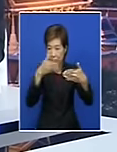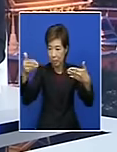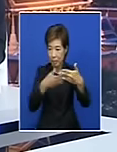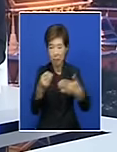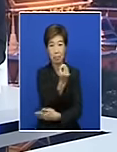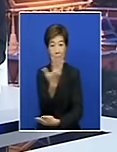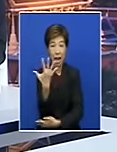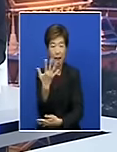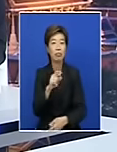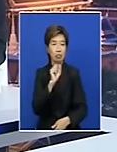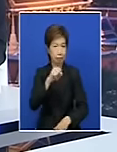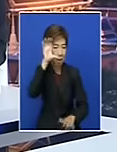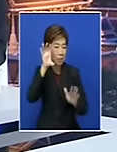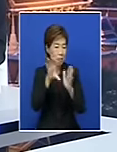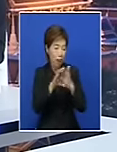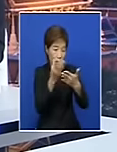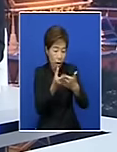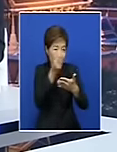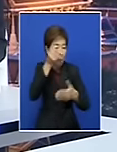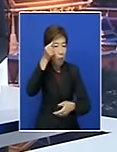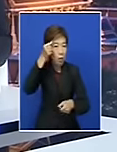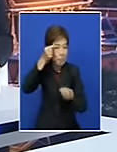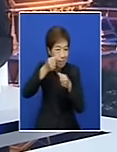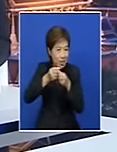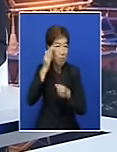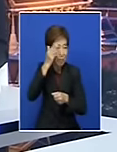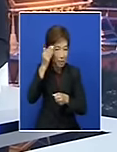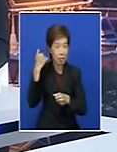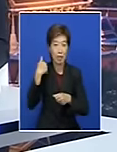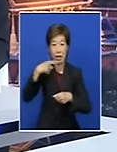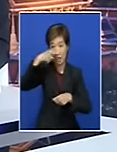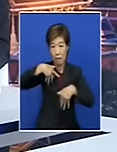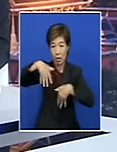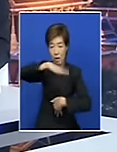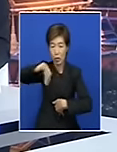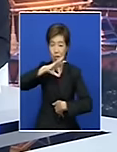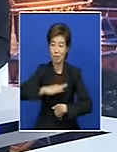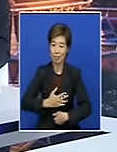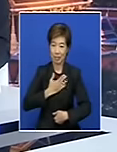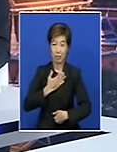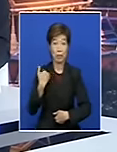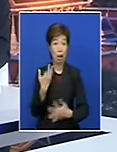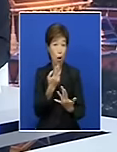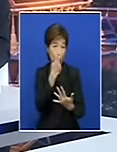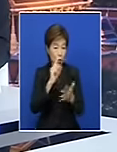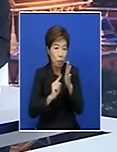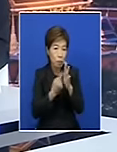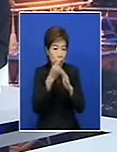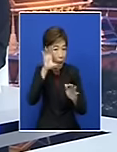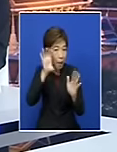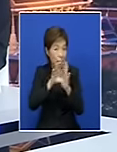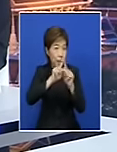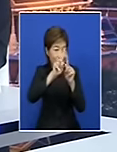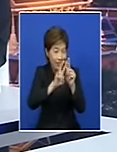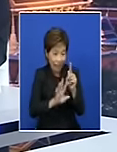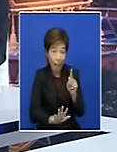พเป็นภาพแห่งความทรงจำนะคะแล้วก็เป็นภาพที่ปวงชนชาวไทยรู้สึกประทับใจค่ะเดี๋ยวเราจะไปไล่ดูกันทีละภาพนะคะคุ